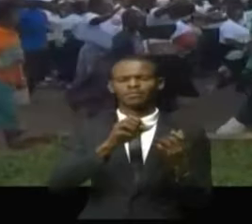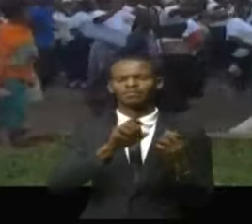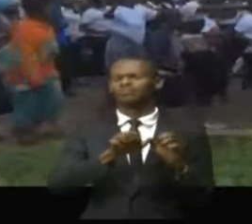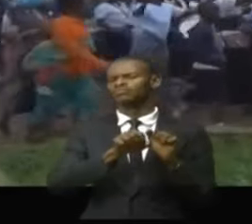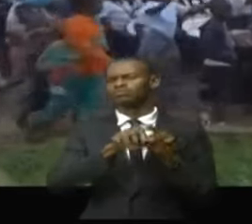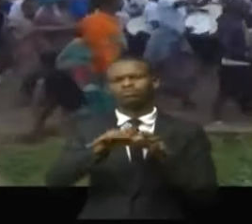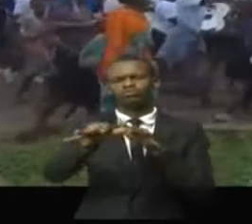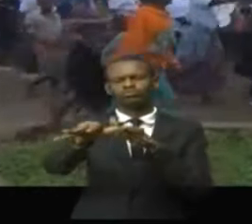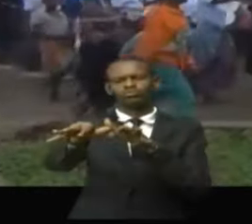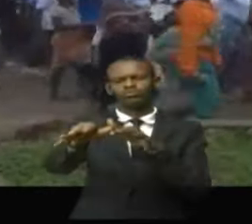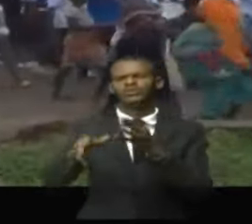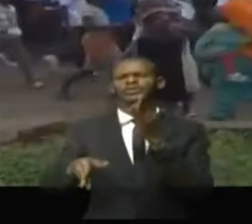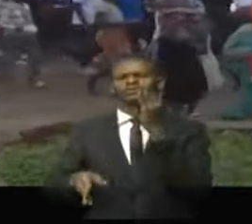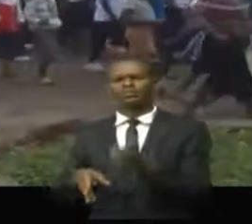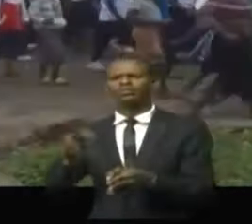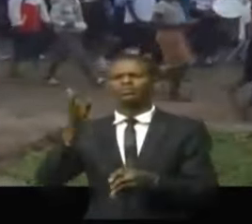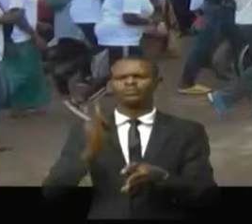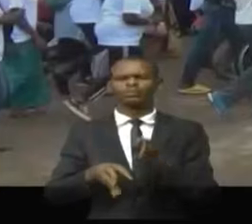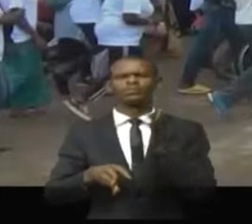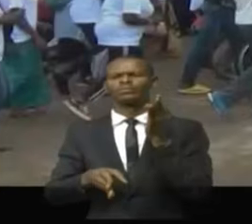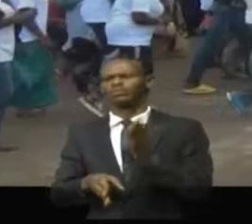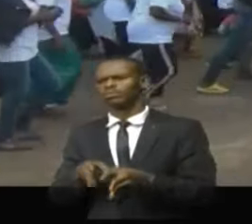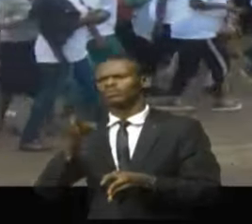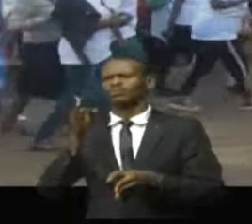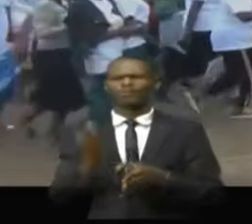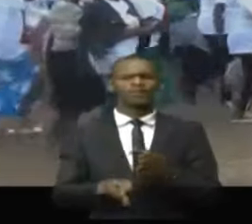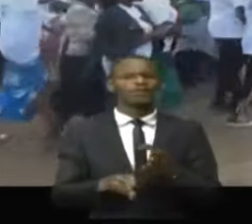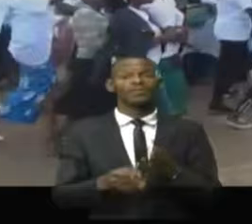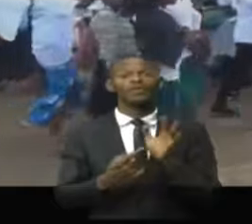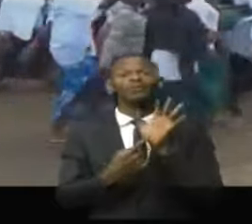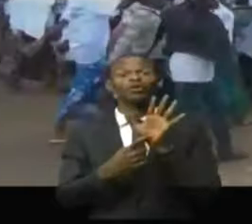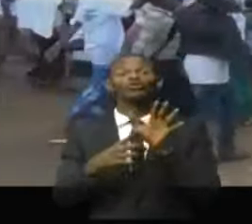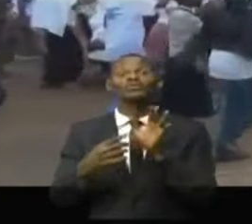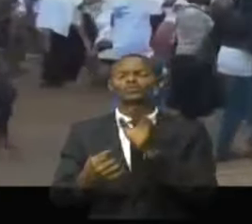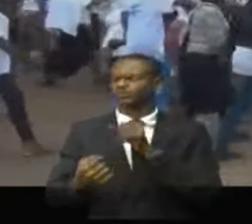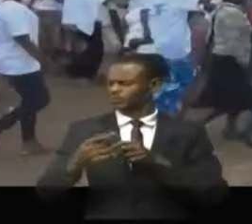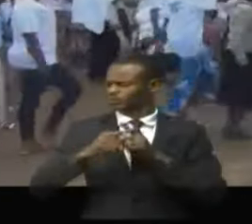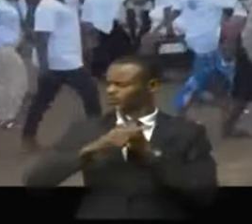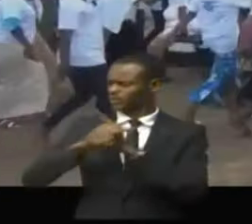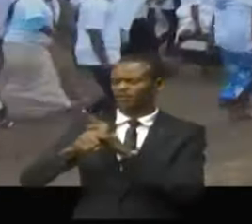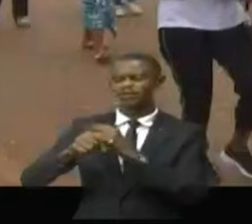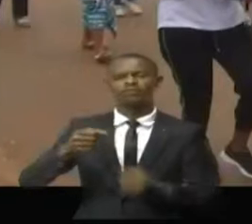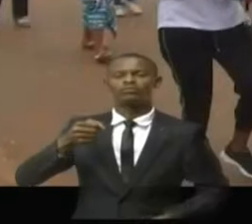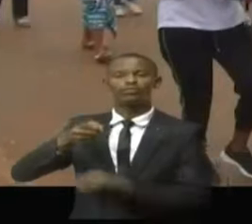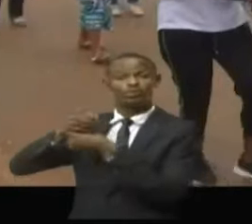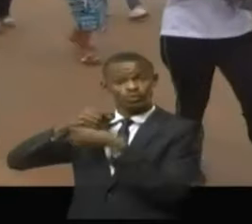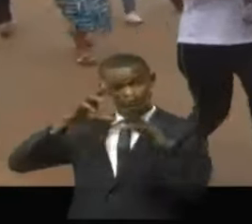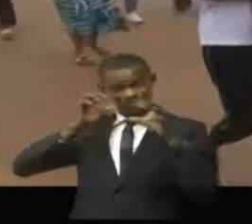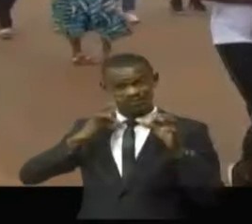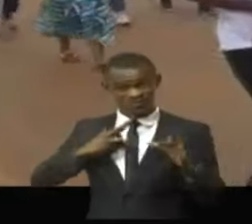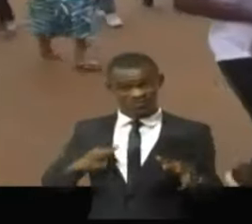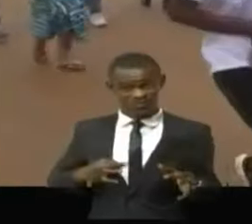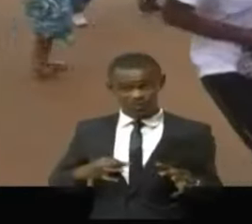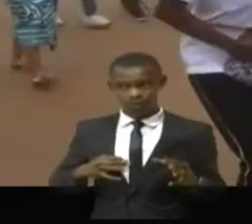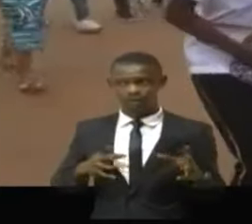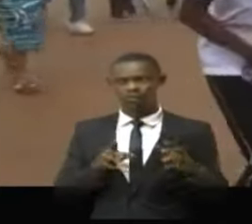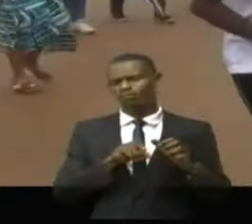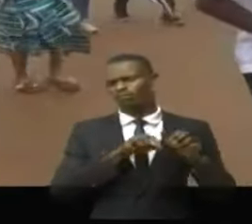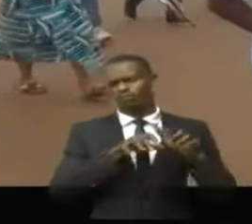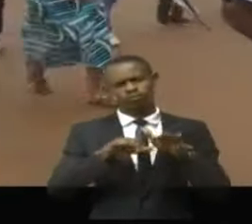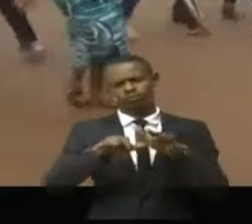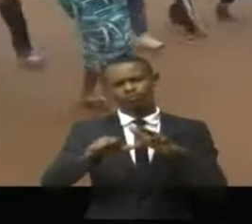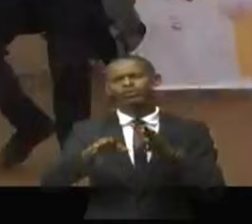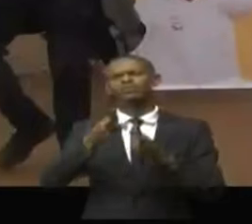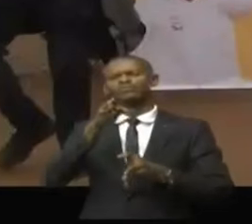a arpenté les boulevards Nyamoussi pour chuter à la salle Vioum où un mot de circonstance a été lu par la coordonnatrice de